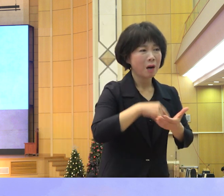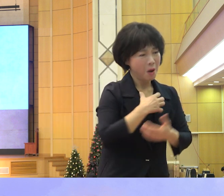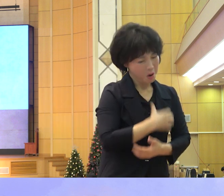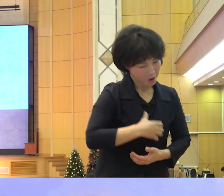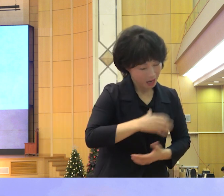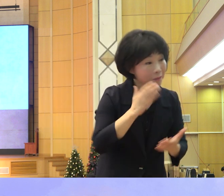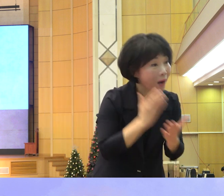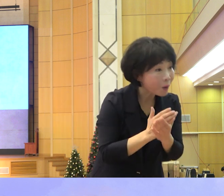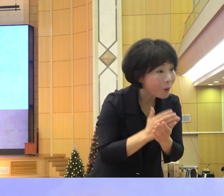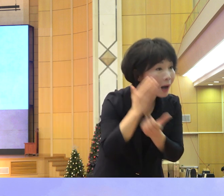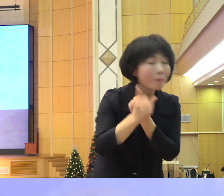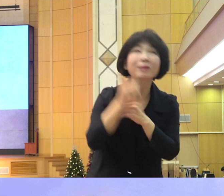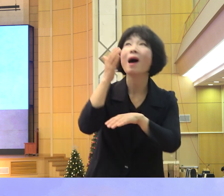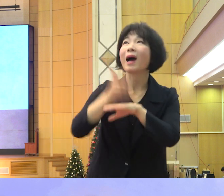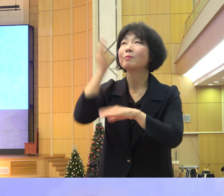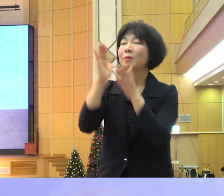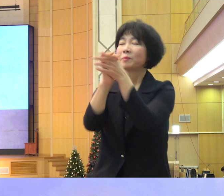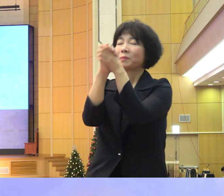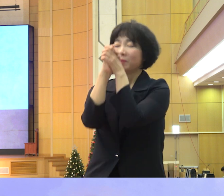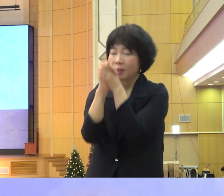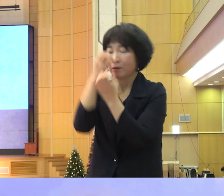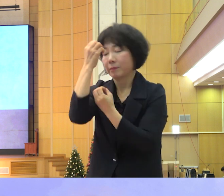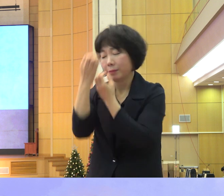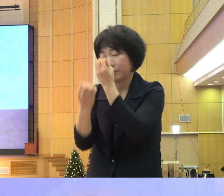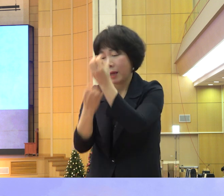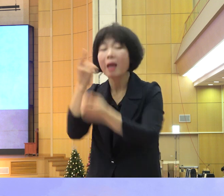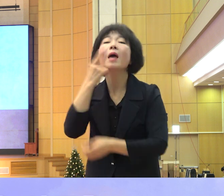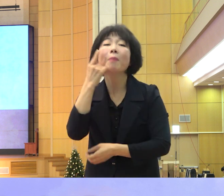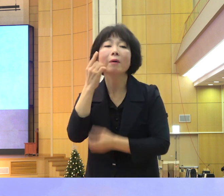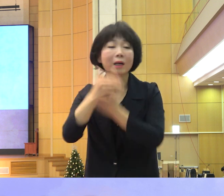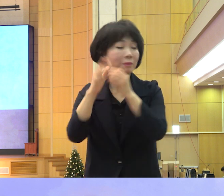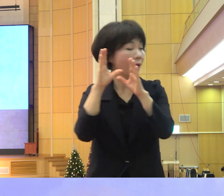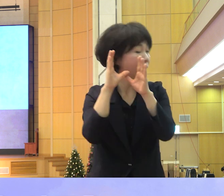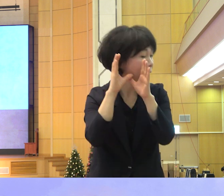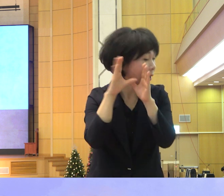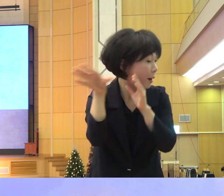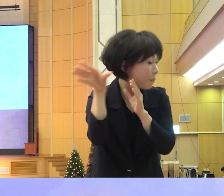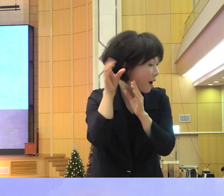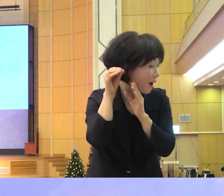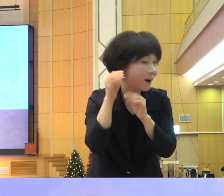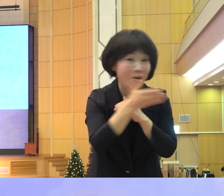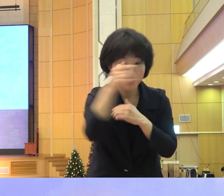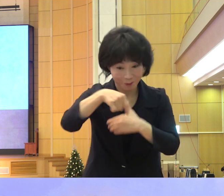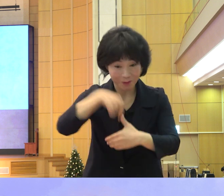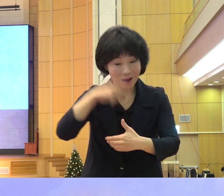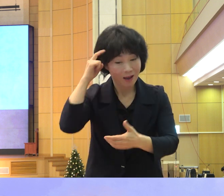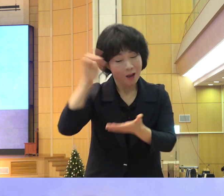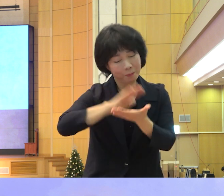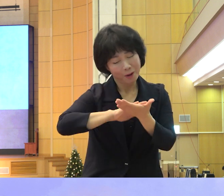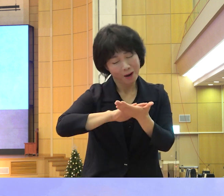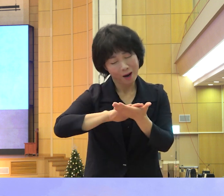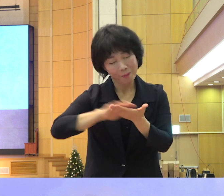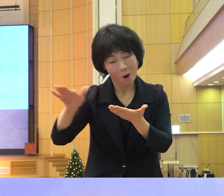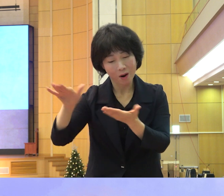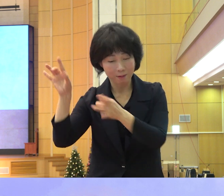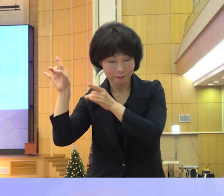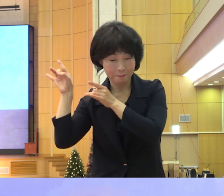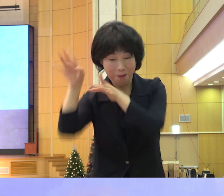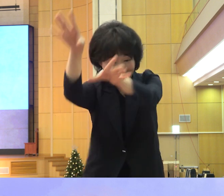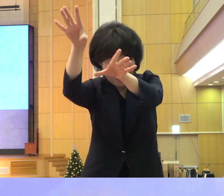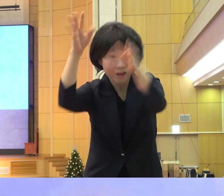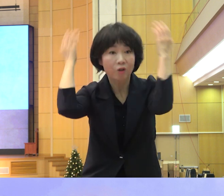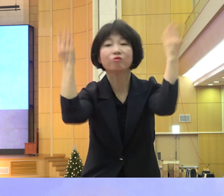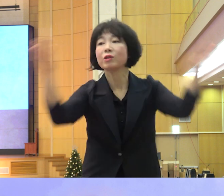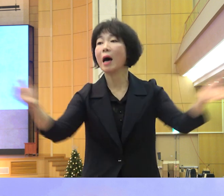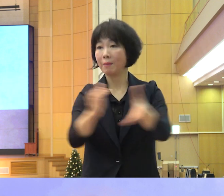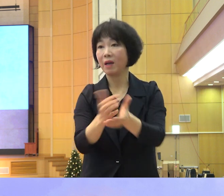기도와 간구와 감사함 아뢰라. 그리하면 하나님의 평강이, 하나님의 평안이